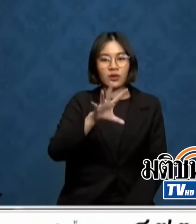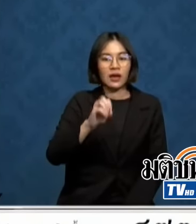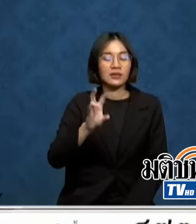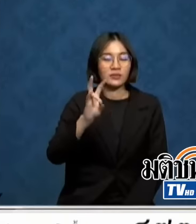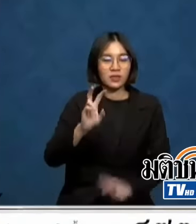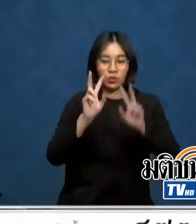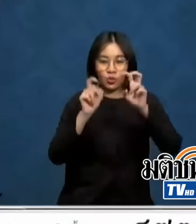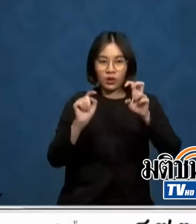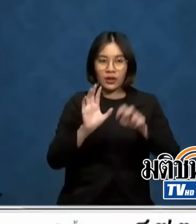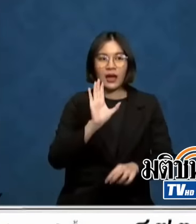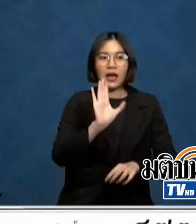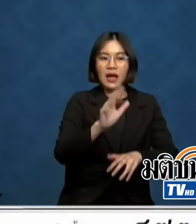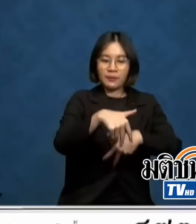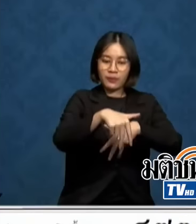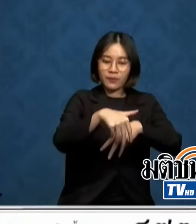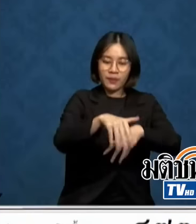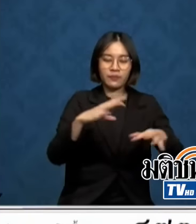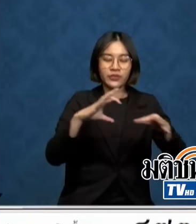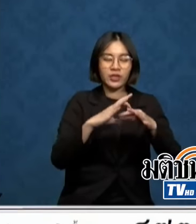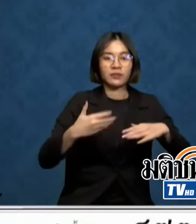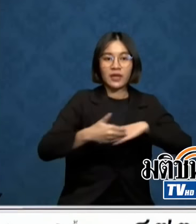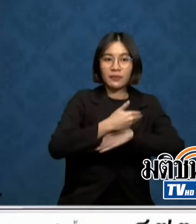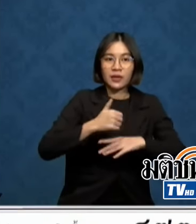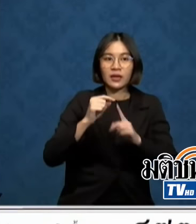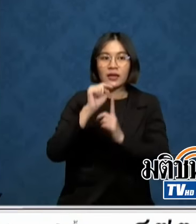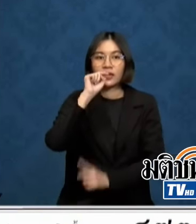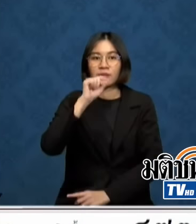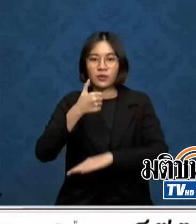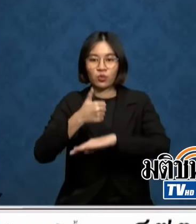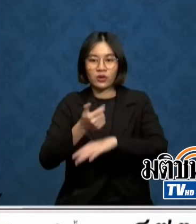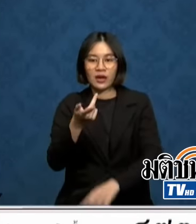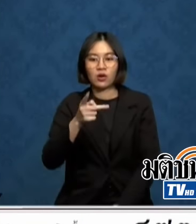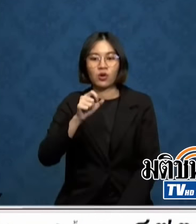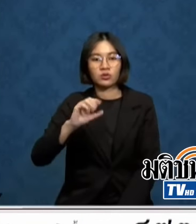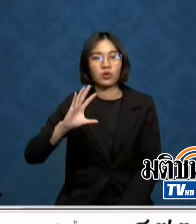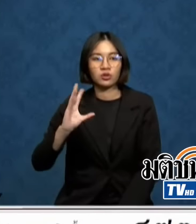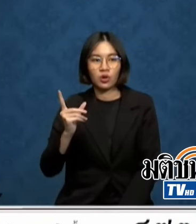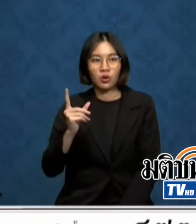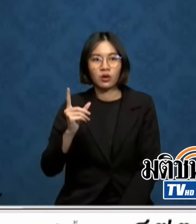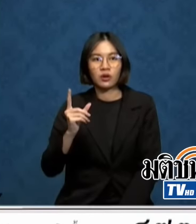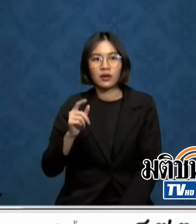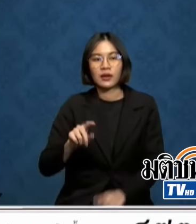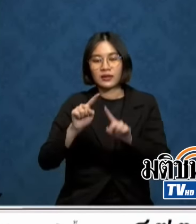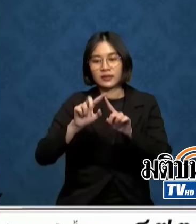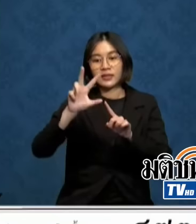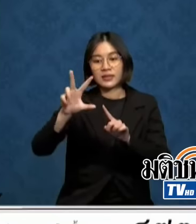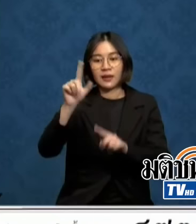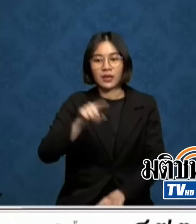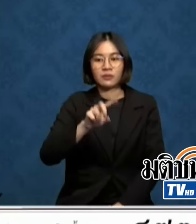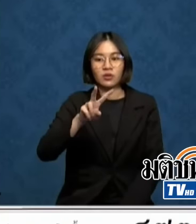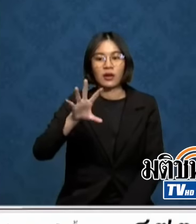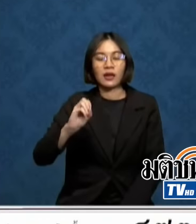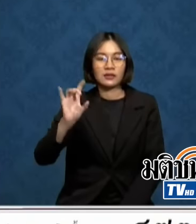เรื่องห้ามชุมนุมทางการเมืองคำสั่งหัวหน้าคณะรักษาความสงบแห่งชาติที่3/2